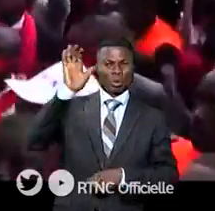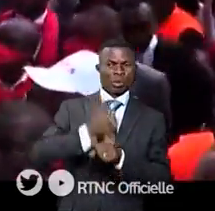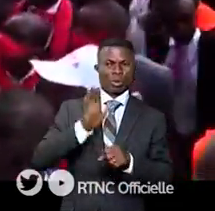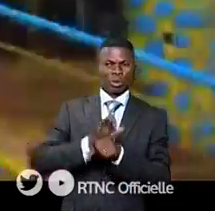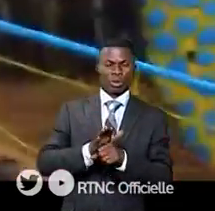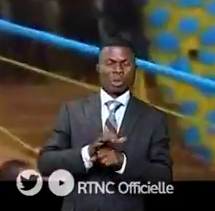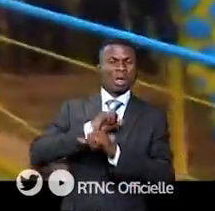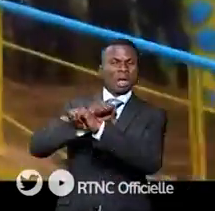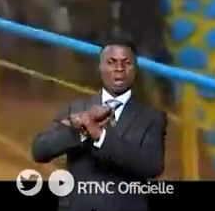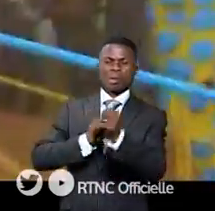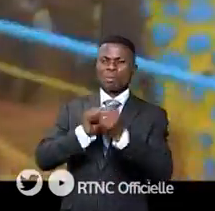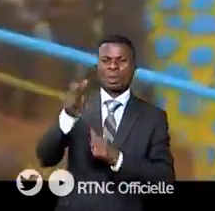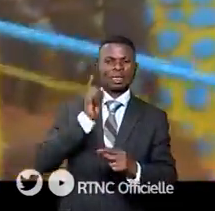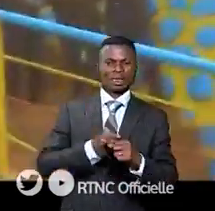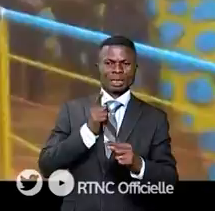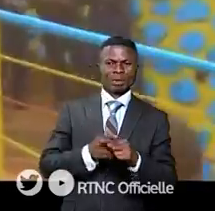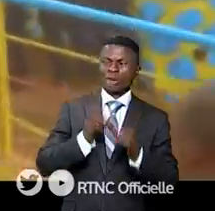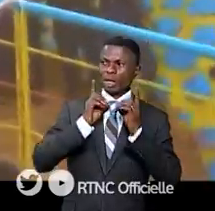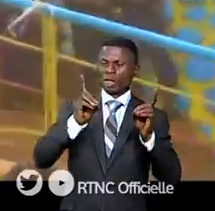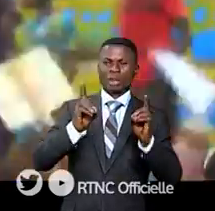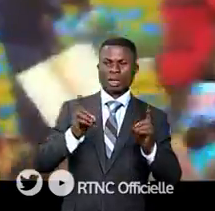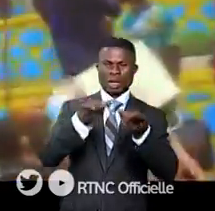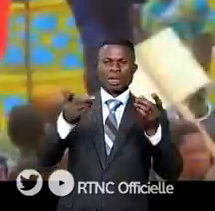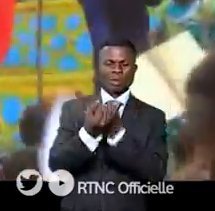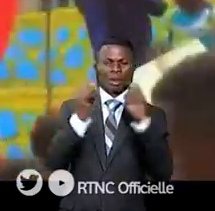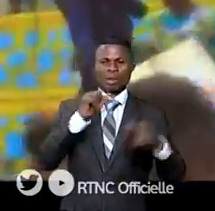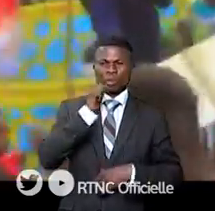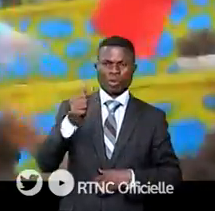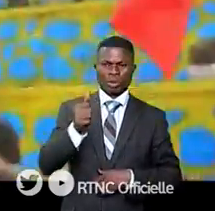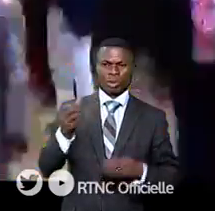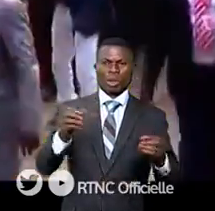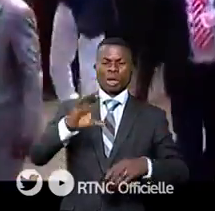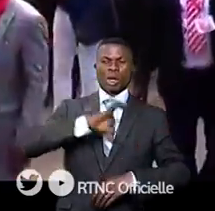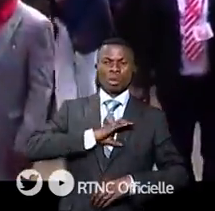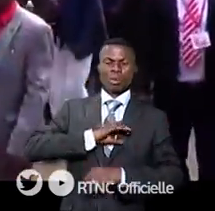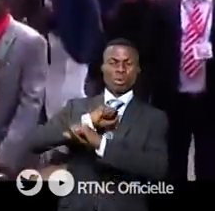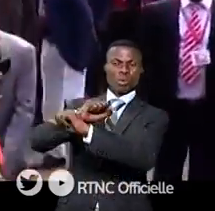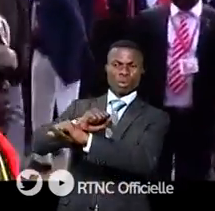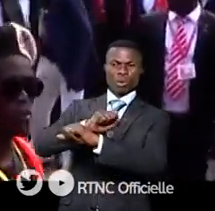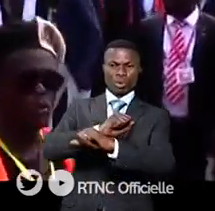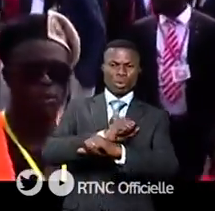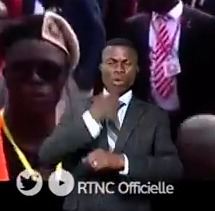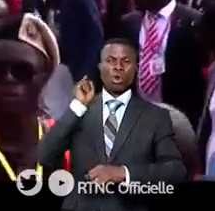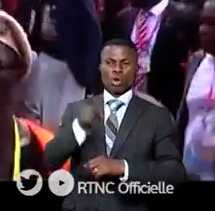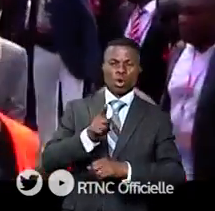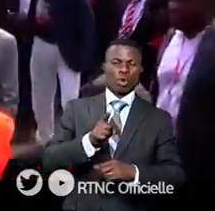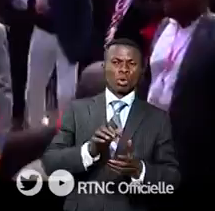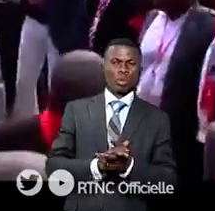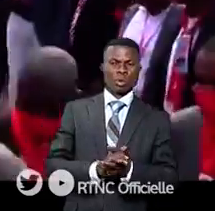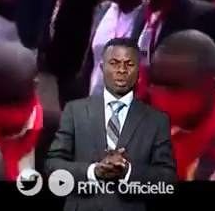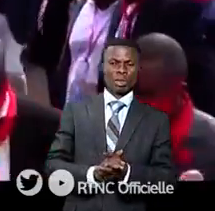vu empêcher de tenir son meeting sur la place de l'Indépendance par la police qui exécutait les ordres des autorités